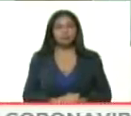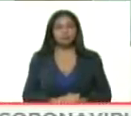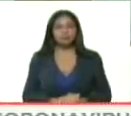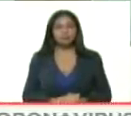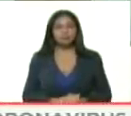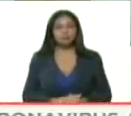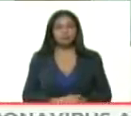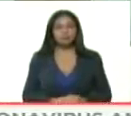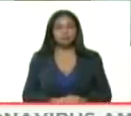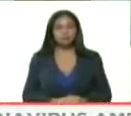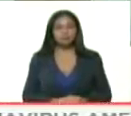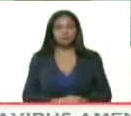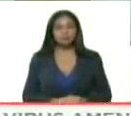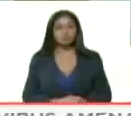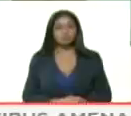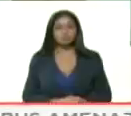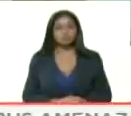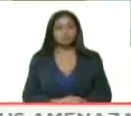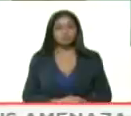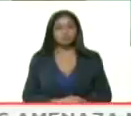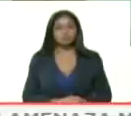包括防控措施，隔离人群的管理。